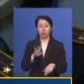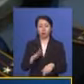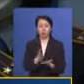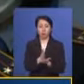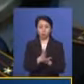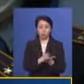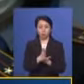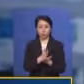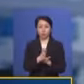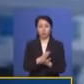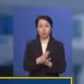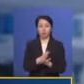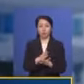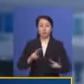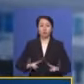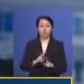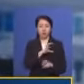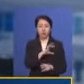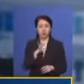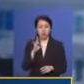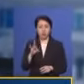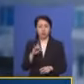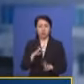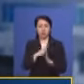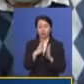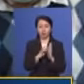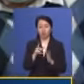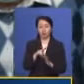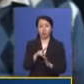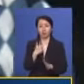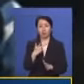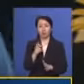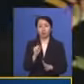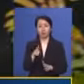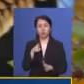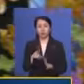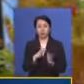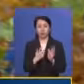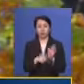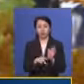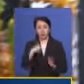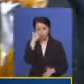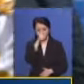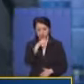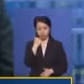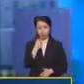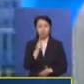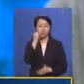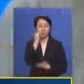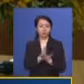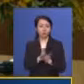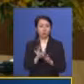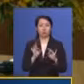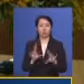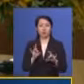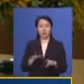службу в столице Советского Союза с 19 июля по 3 августа 1980 года. Ветераны